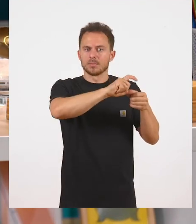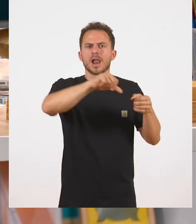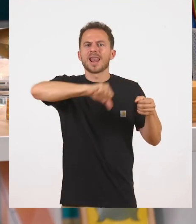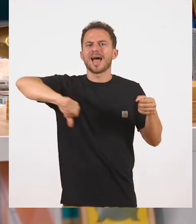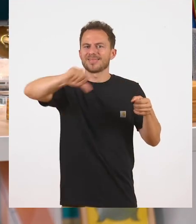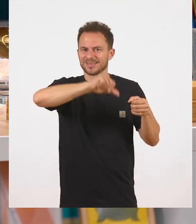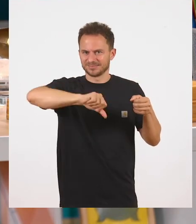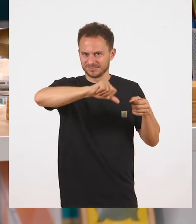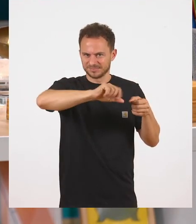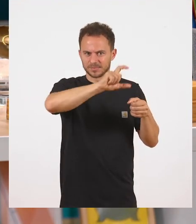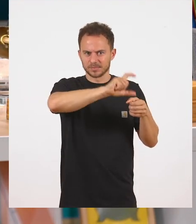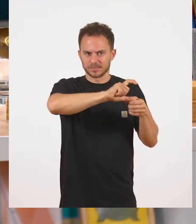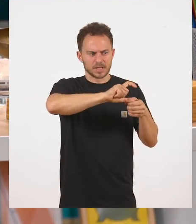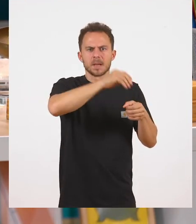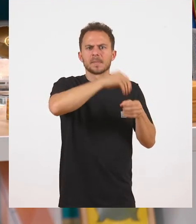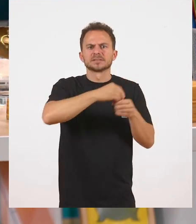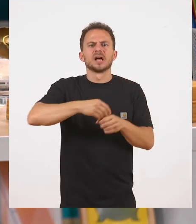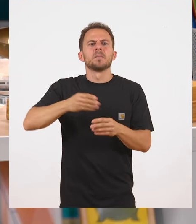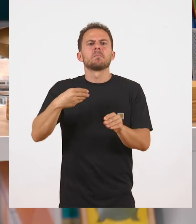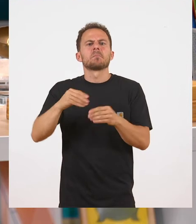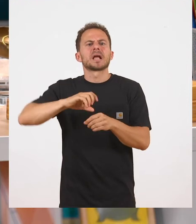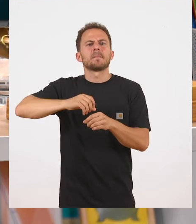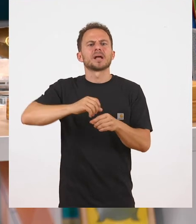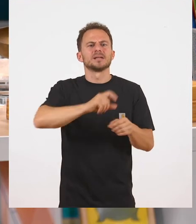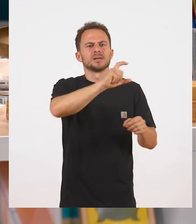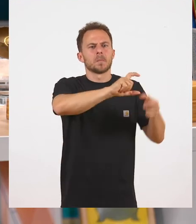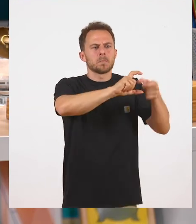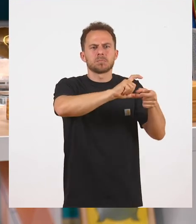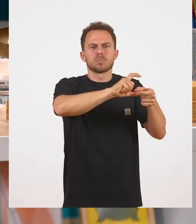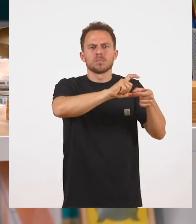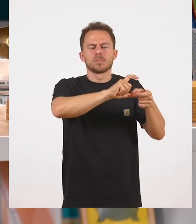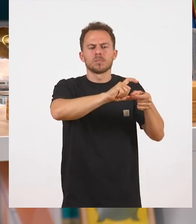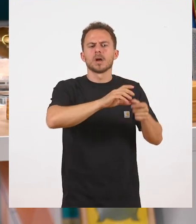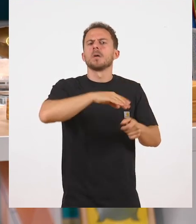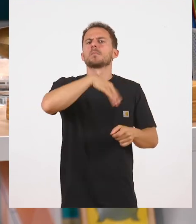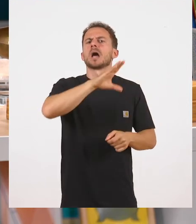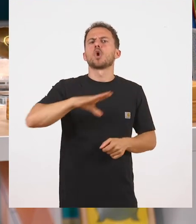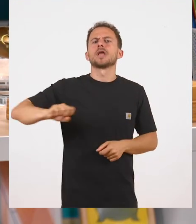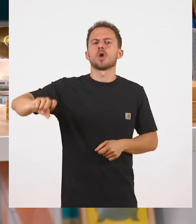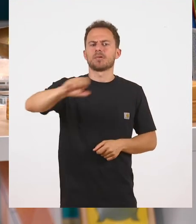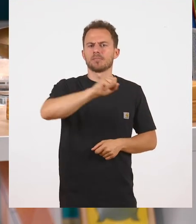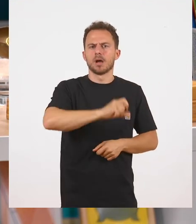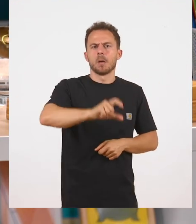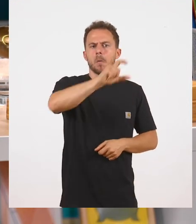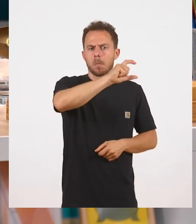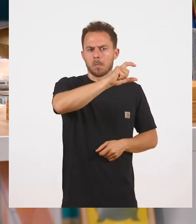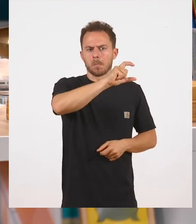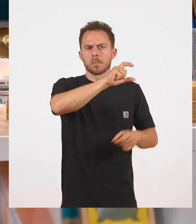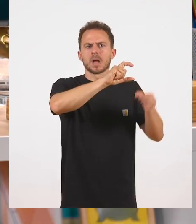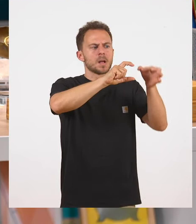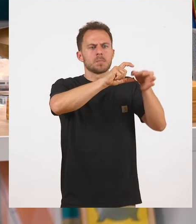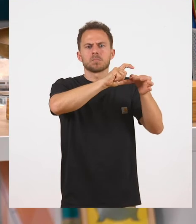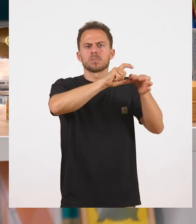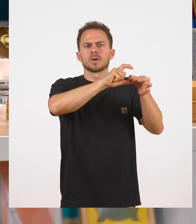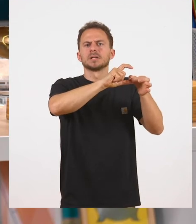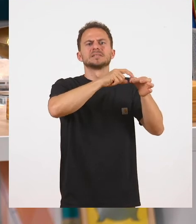μου, στο λαδάκι έχει κάτσει ένα καπάκι. Και τέλος έχω το ινόπνευμα, όπου πάνω τελευταίο